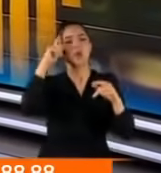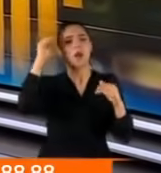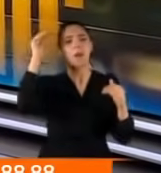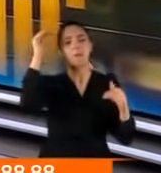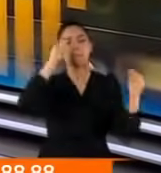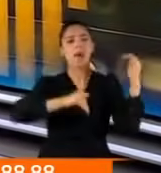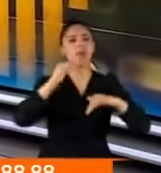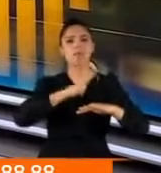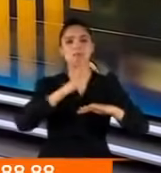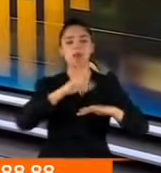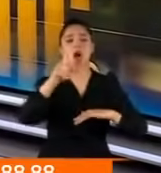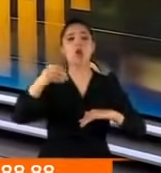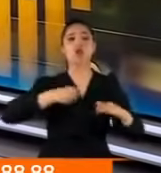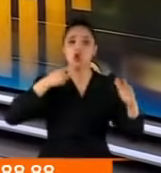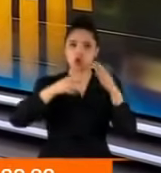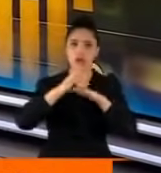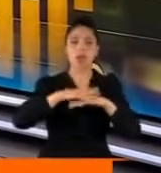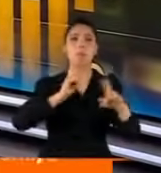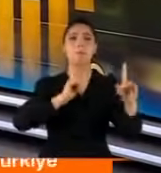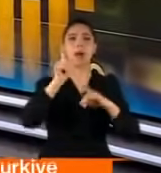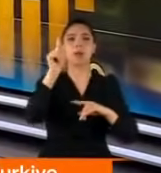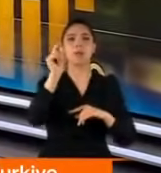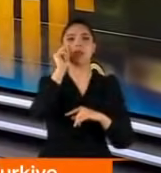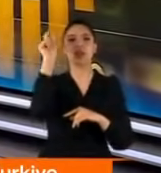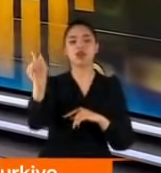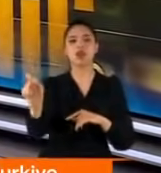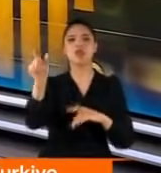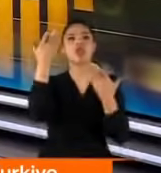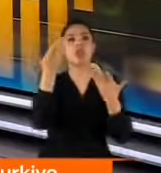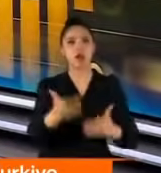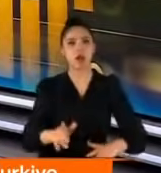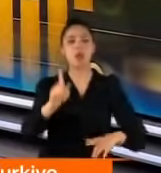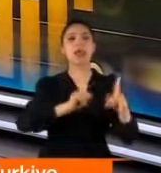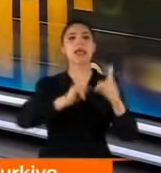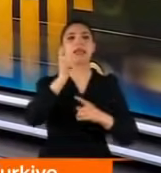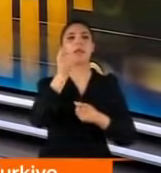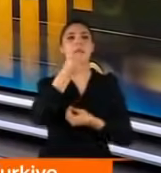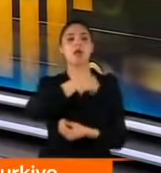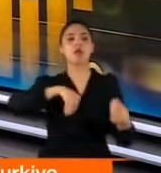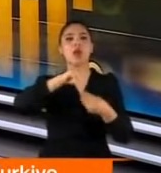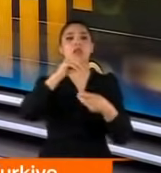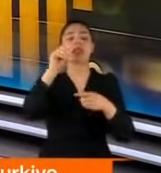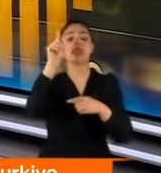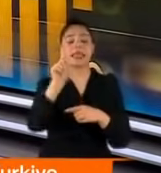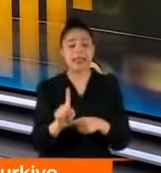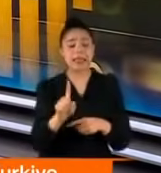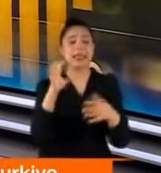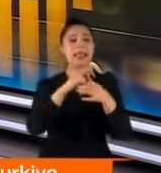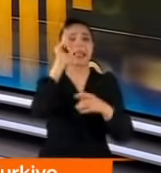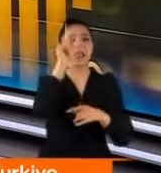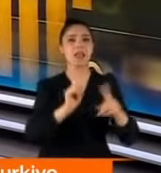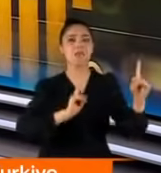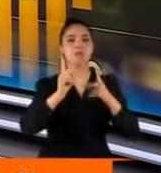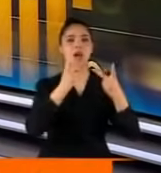almıştı suç duyurusu için. Mahkeme o başvurulardan birini kabul etti. Kripto para vurgunuyla ilgili ilk dava açıldı böylelikle. Dünya